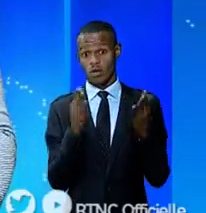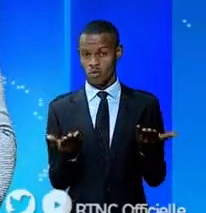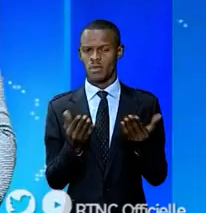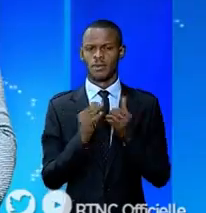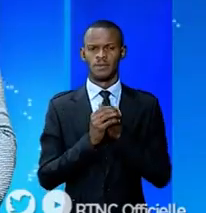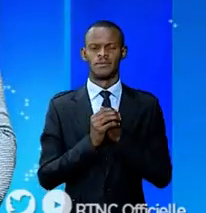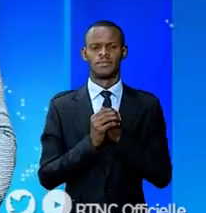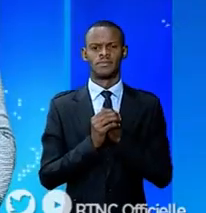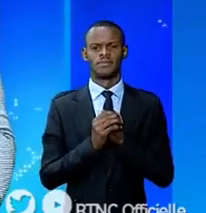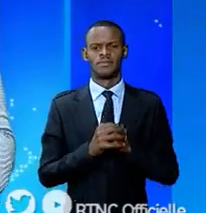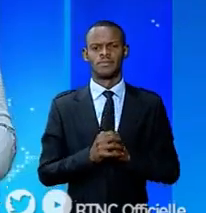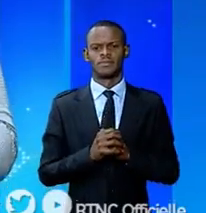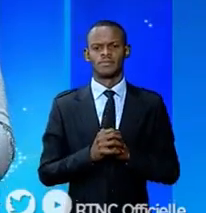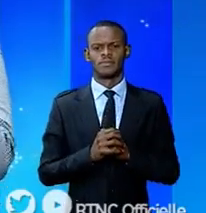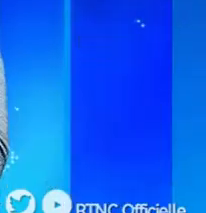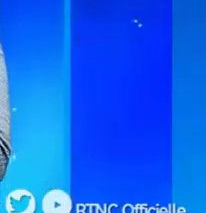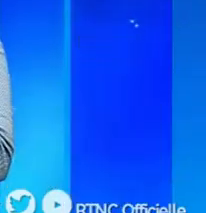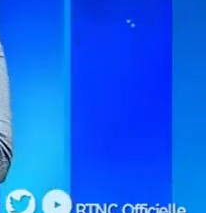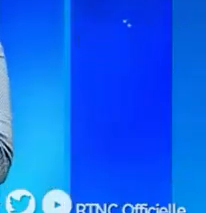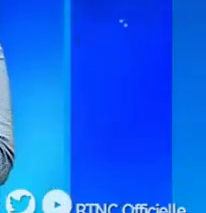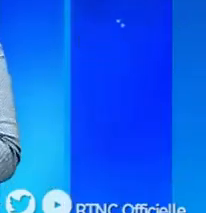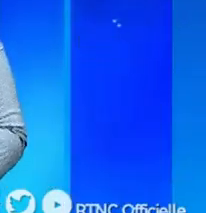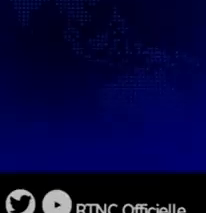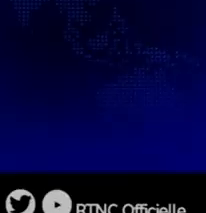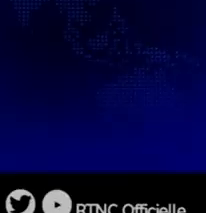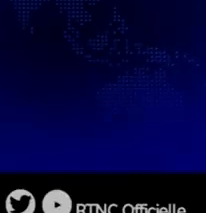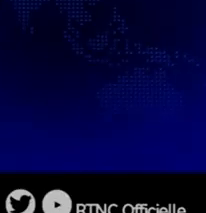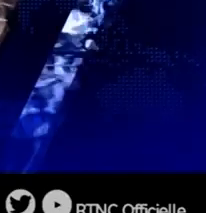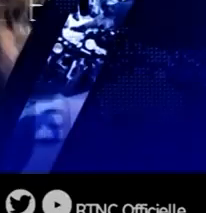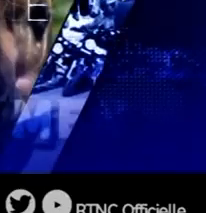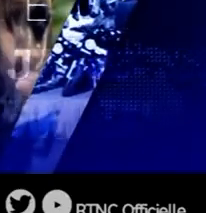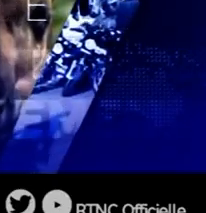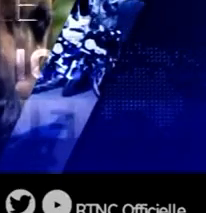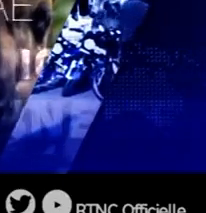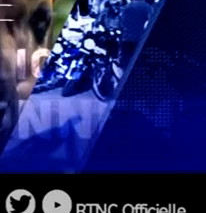parfum de l'actualité qui s'achève. Mais tout d'abord, l'actualité.